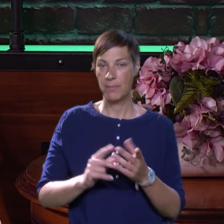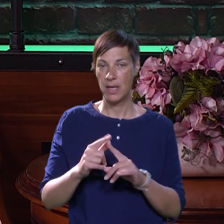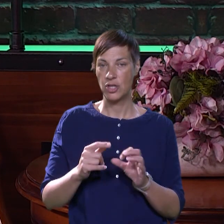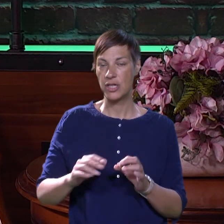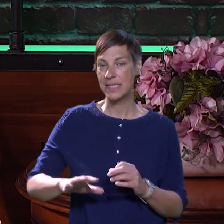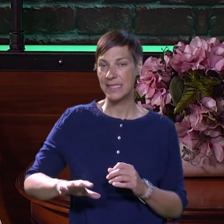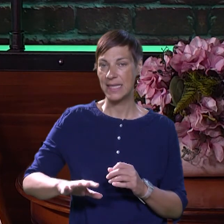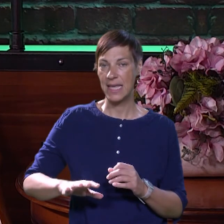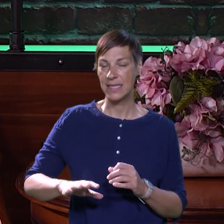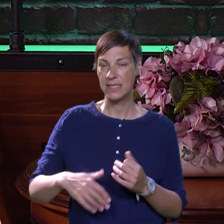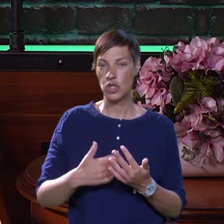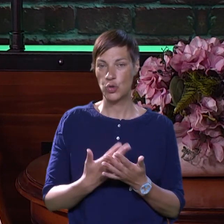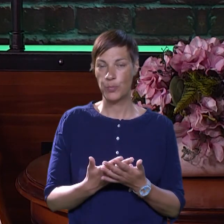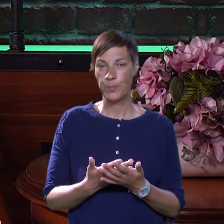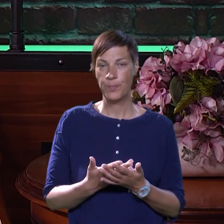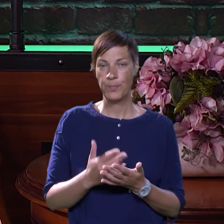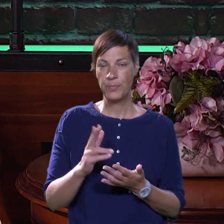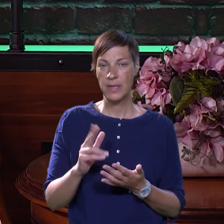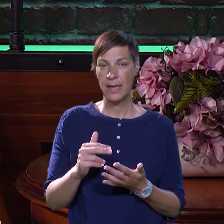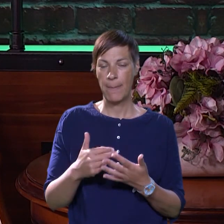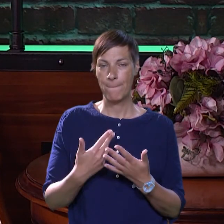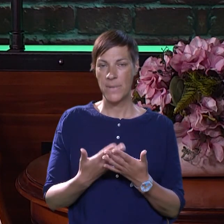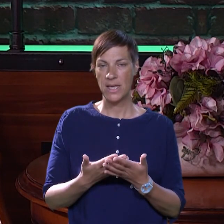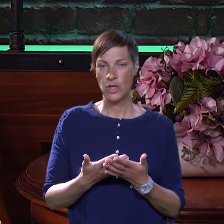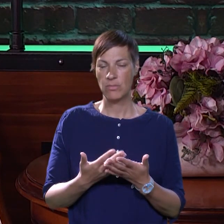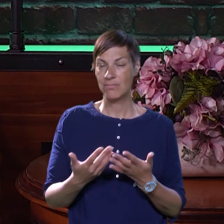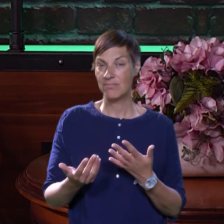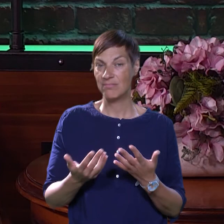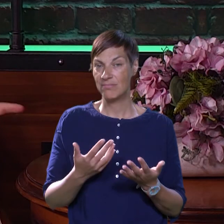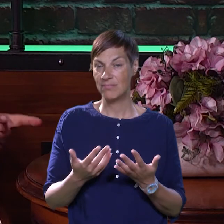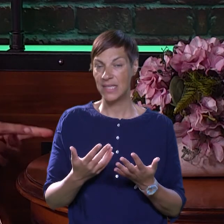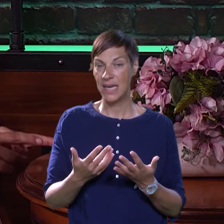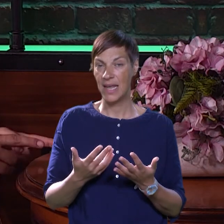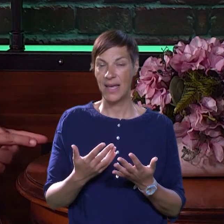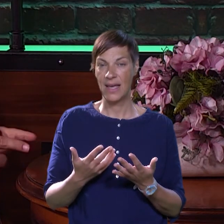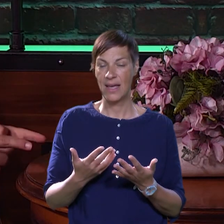animatori za djecu, dakle, imaju čak i nekakav